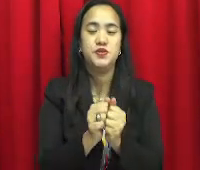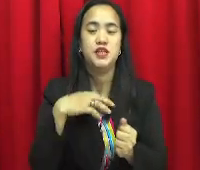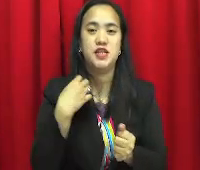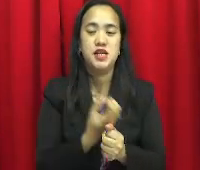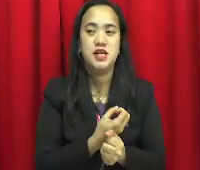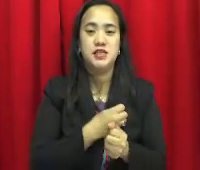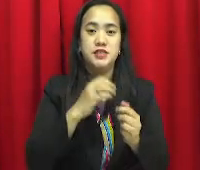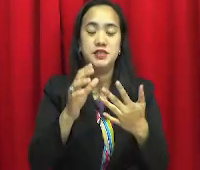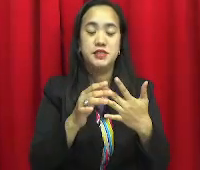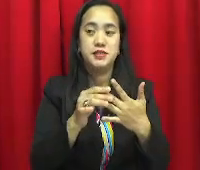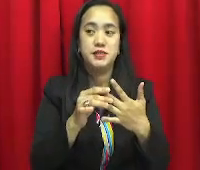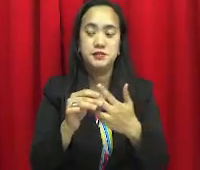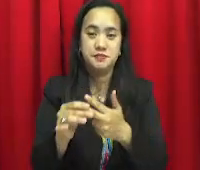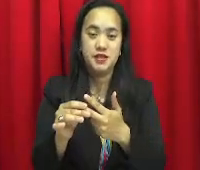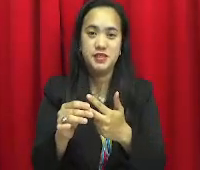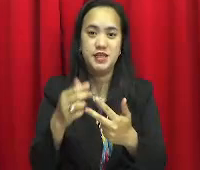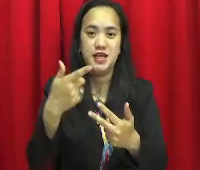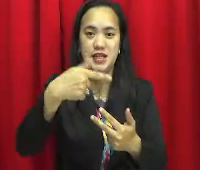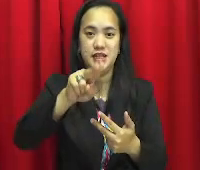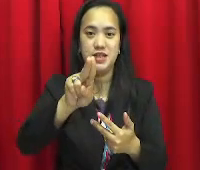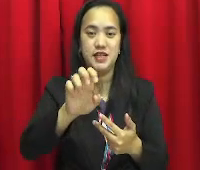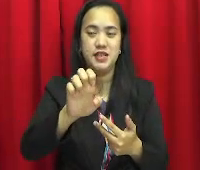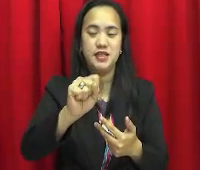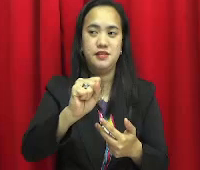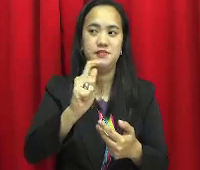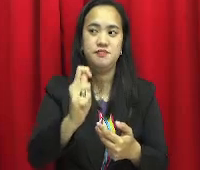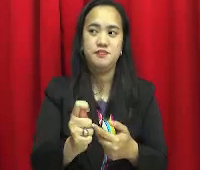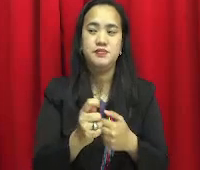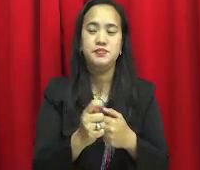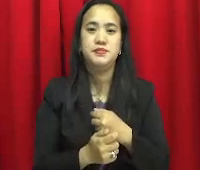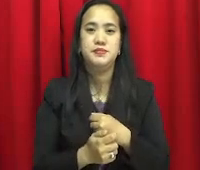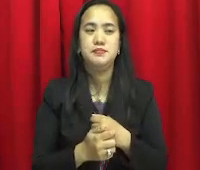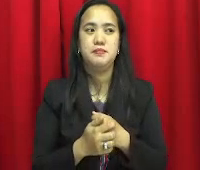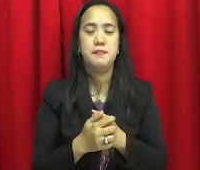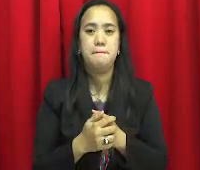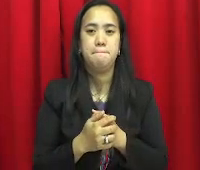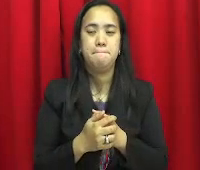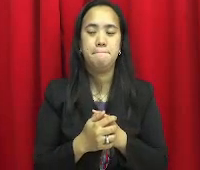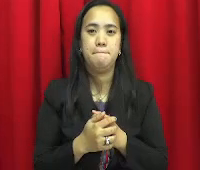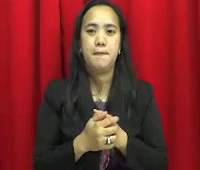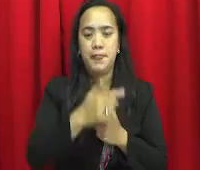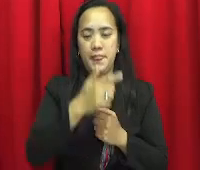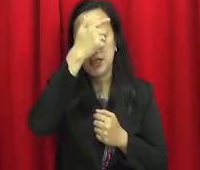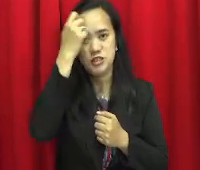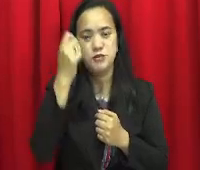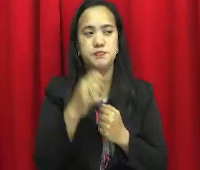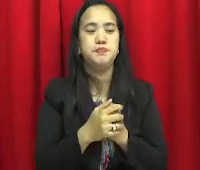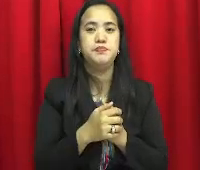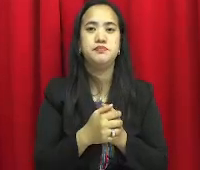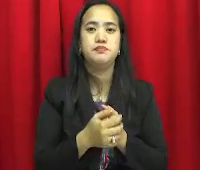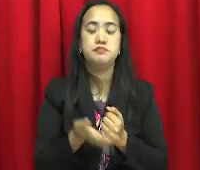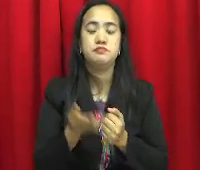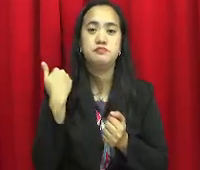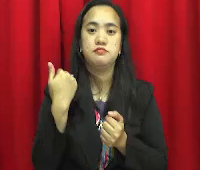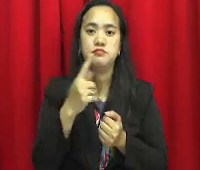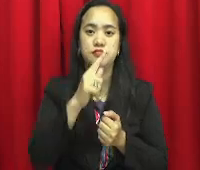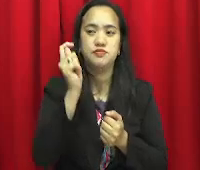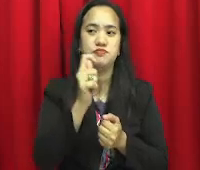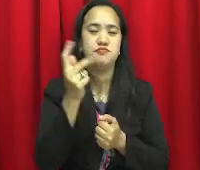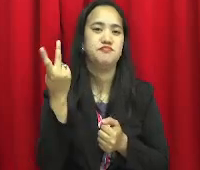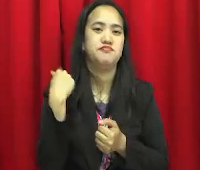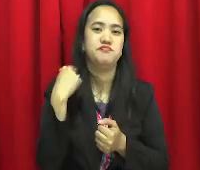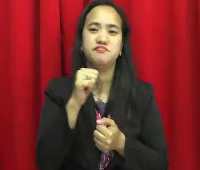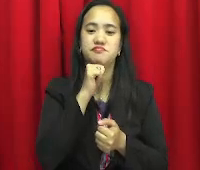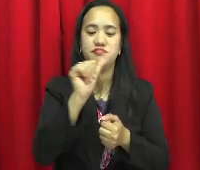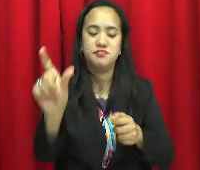Kasi bibigyan natin siya talaga ng tayo. No? Kasi the other Tuesday, medyo mahaba yung na-discuss ko